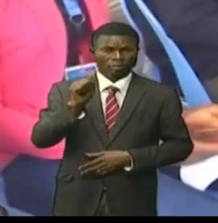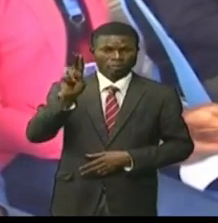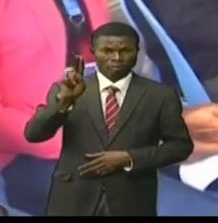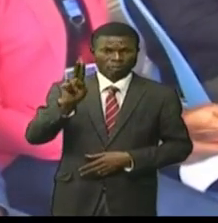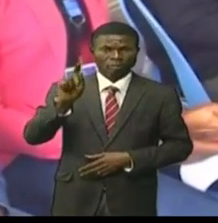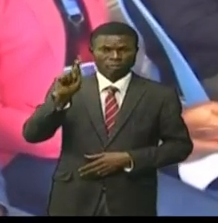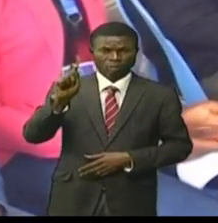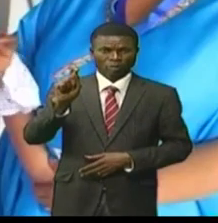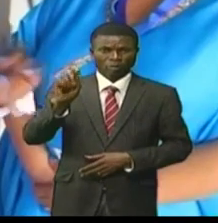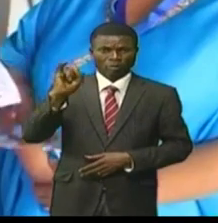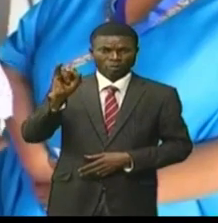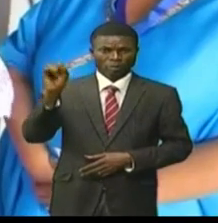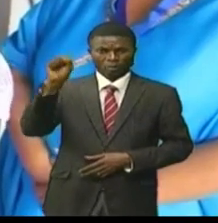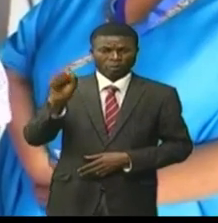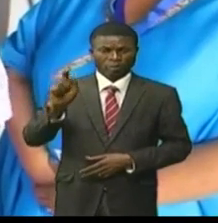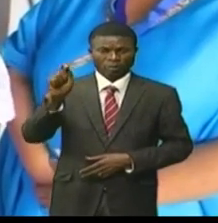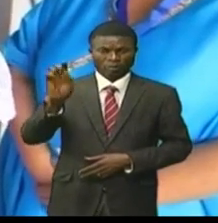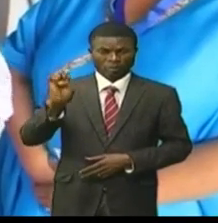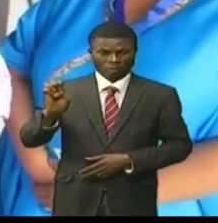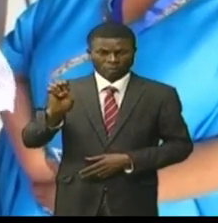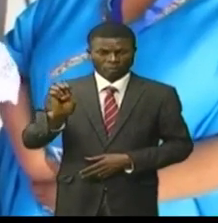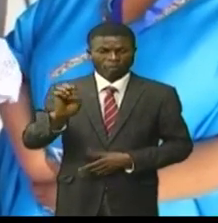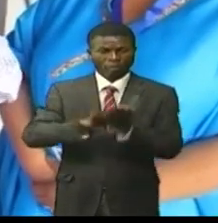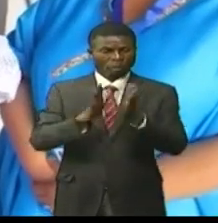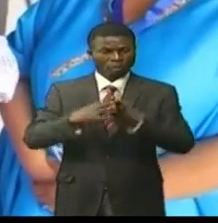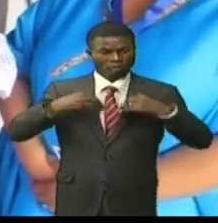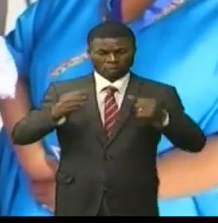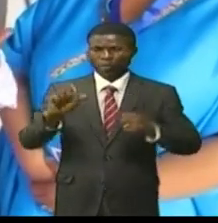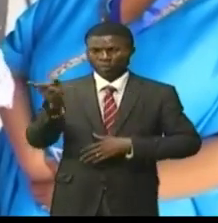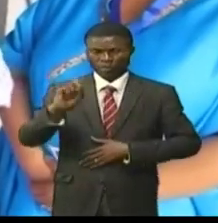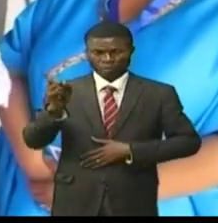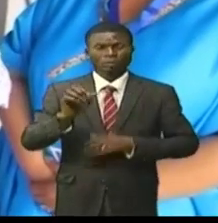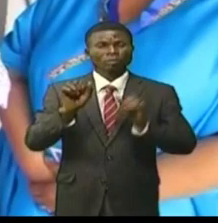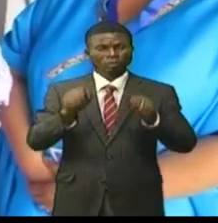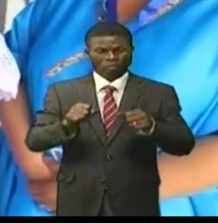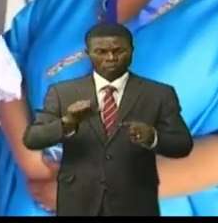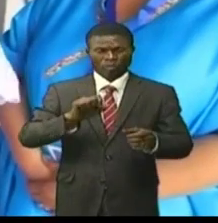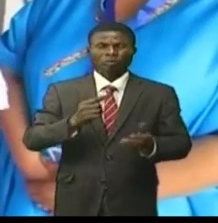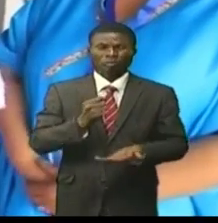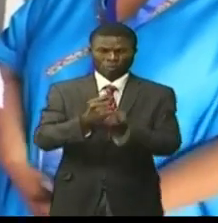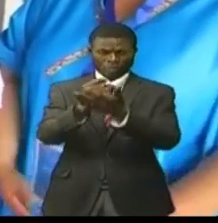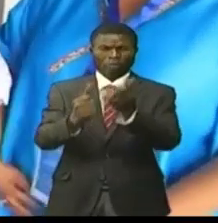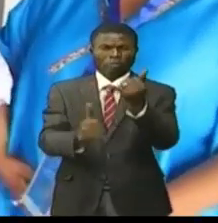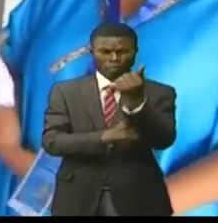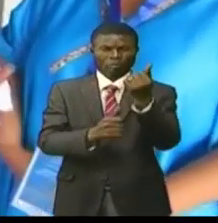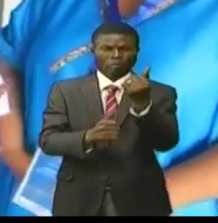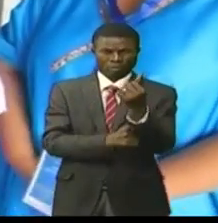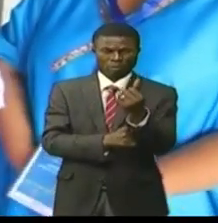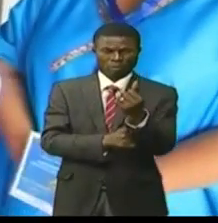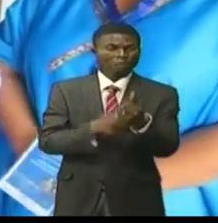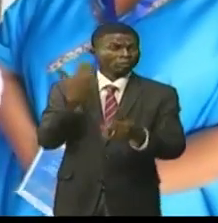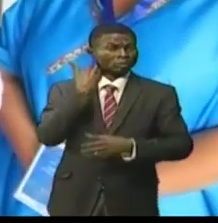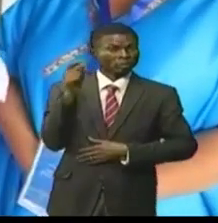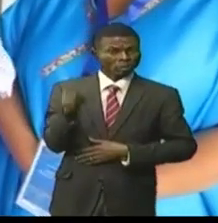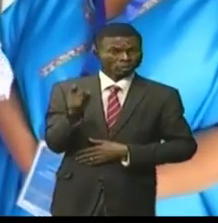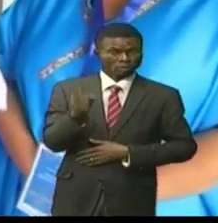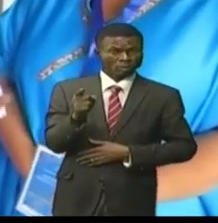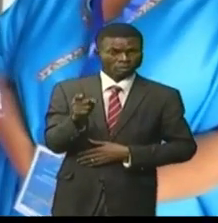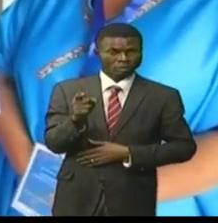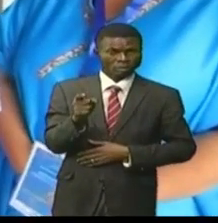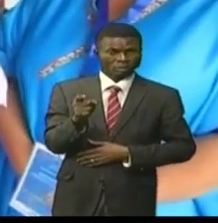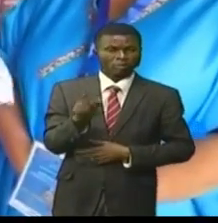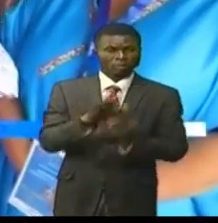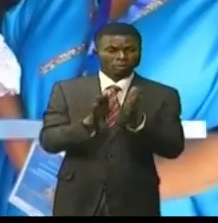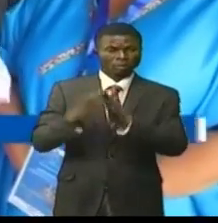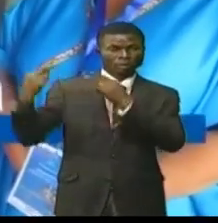qu'on sache qu'on ne peut pas guérir de l'autisme. Donc on peut amener des personnes autistes à avoir plus